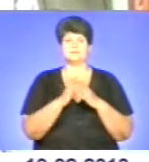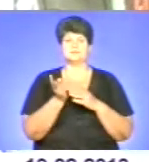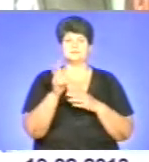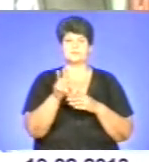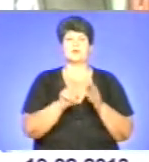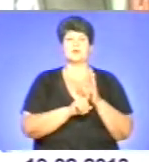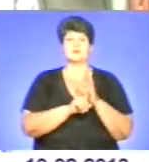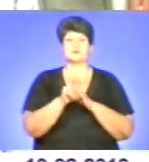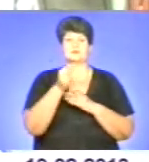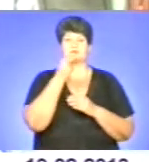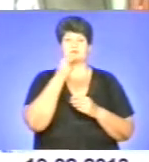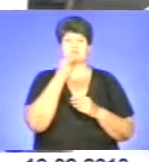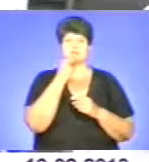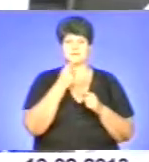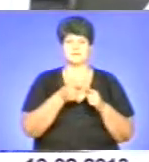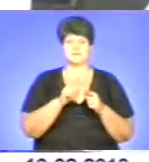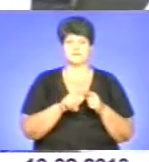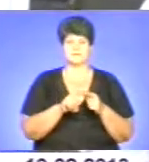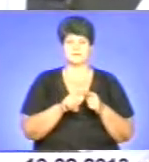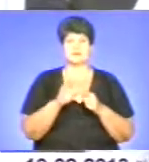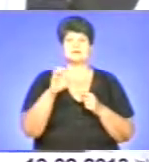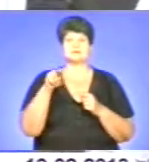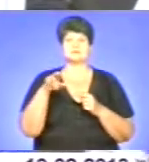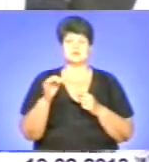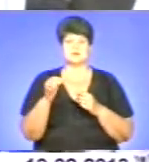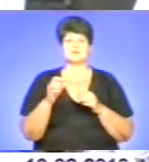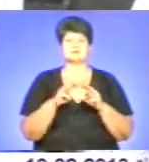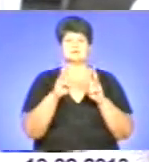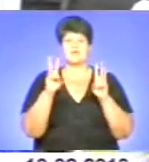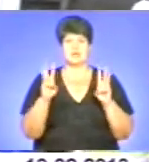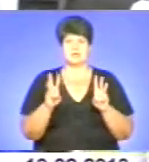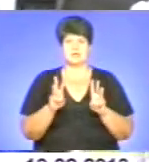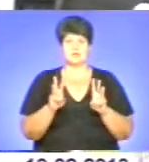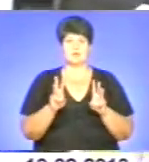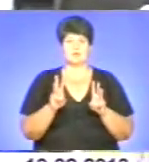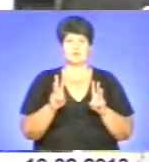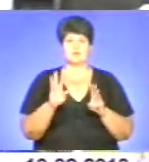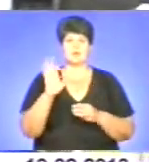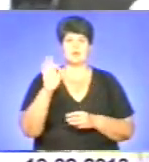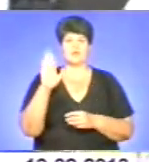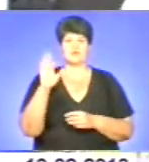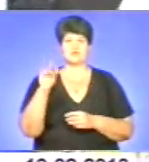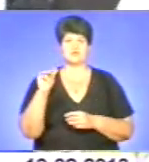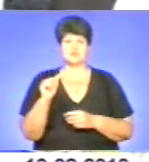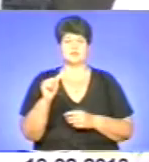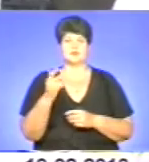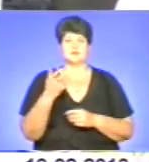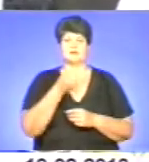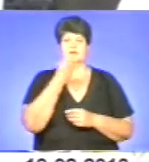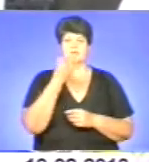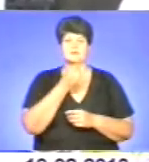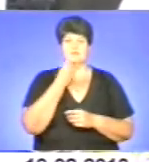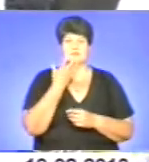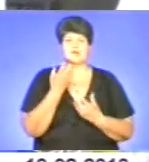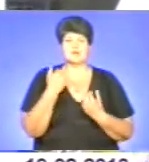із цієї Медової паляниці Ну те Спаса святимо овочі святимо зілля я так